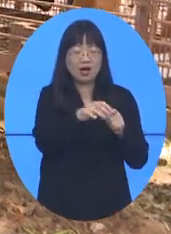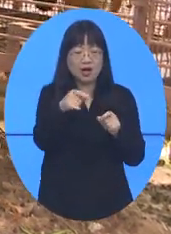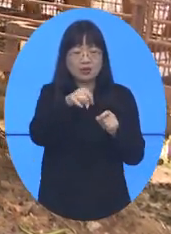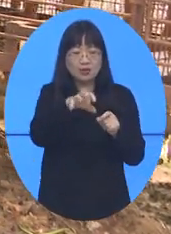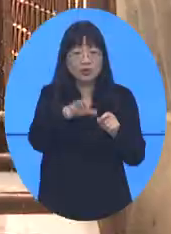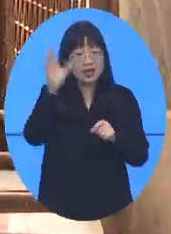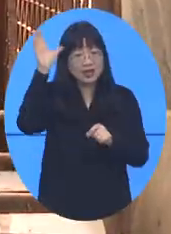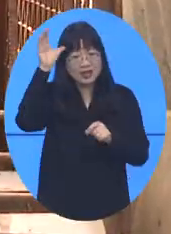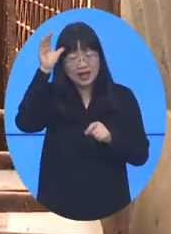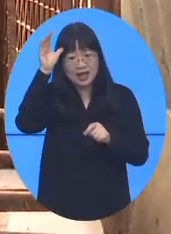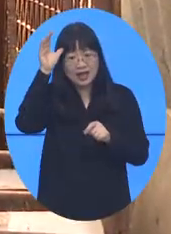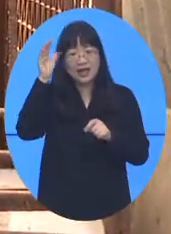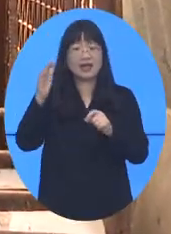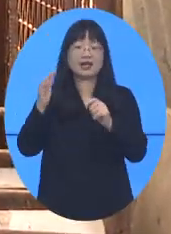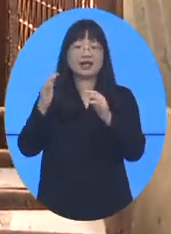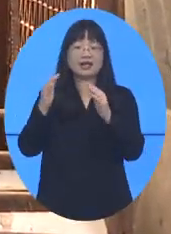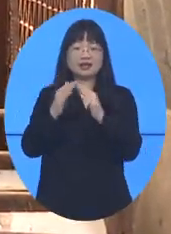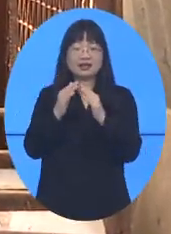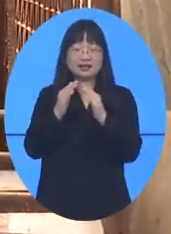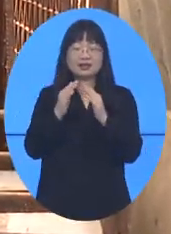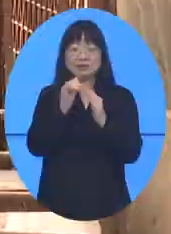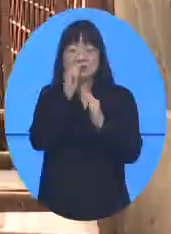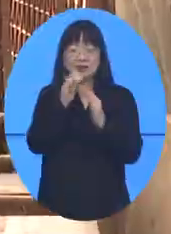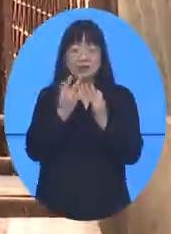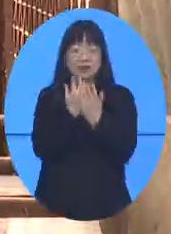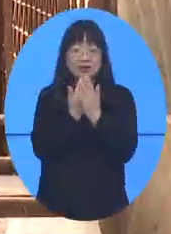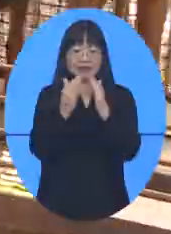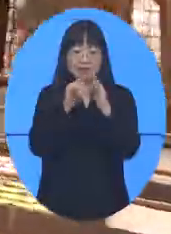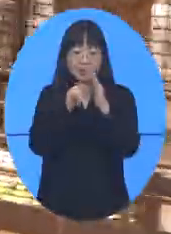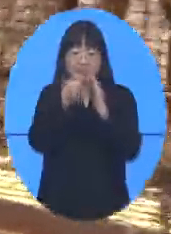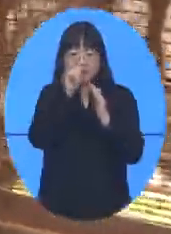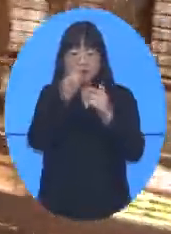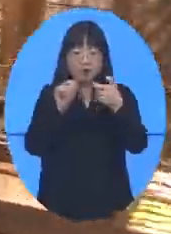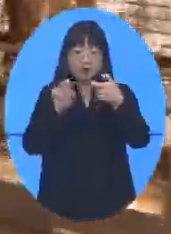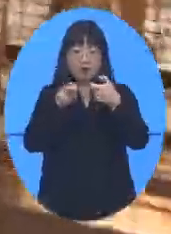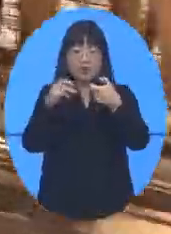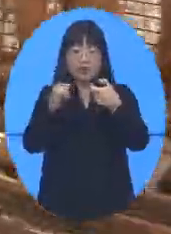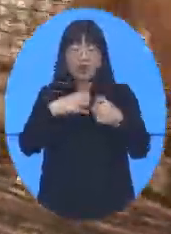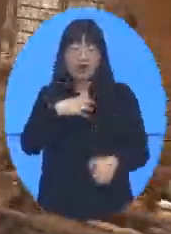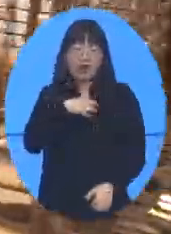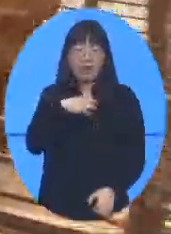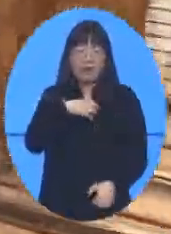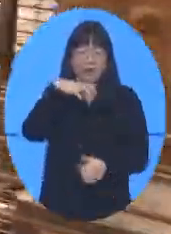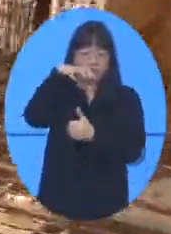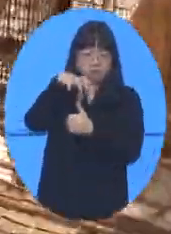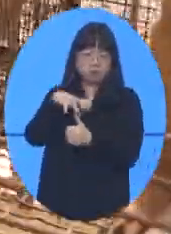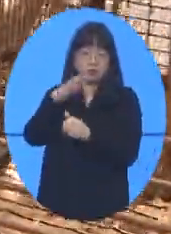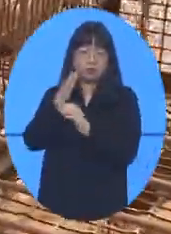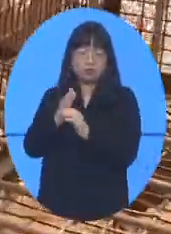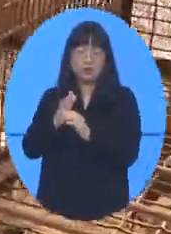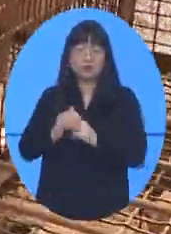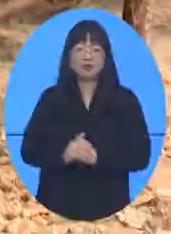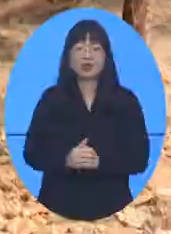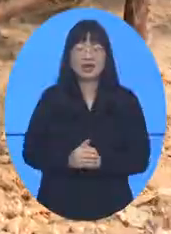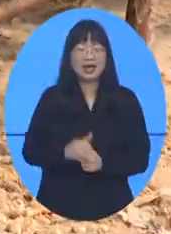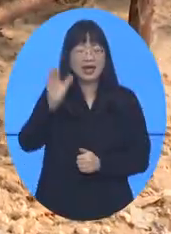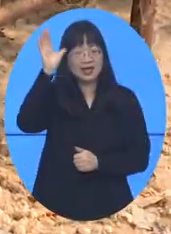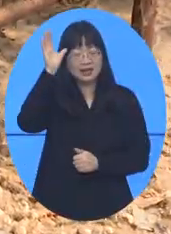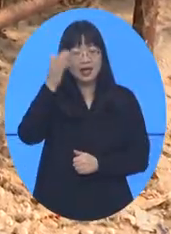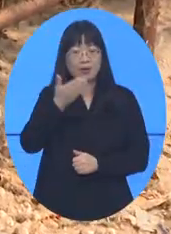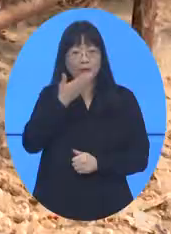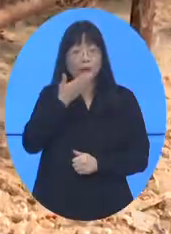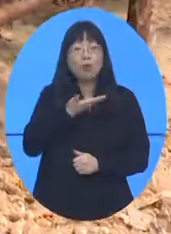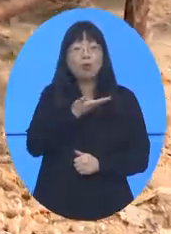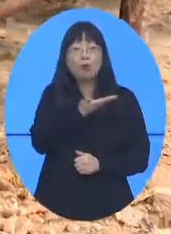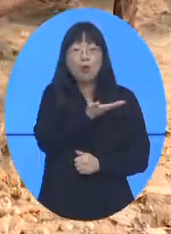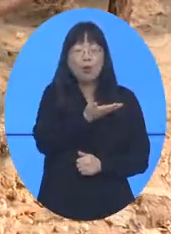되지 않은 곳에 개 우리가 있습니다. 비닐하우스 안으로 들어서자 60여 마리의 개가 겁에 질린 채 갇혀 있습니다. 개